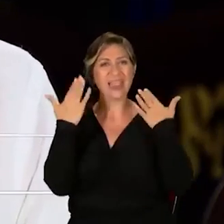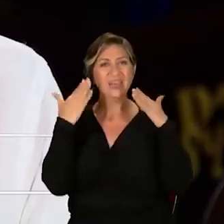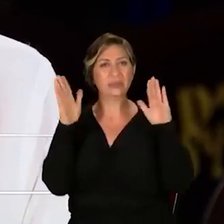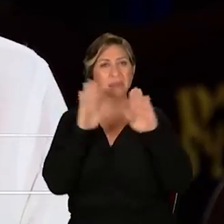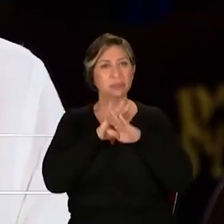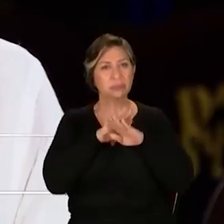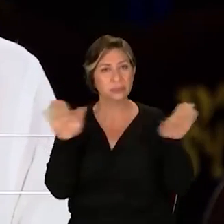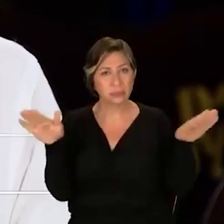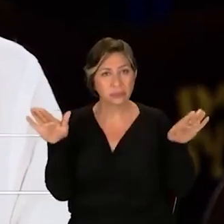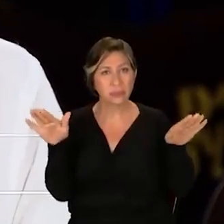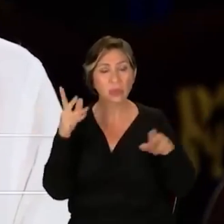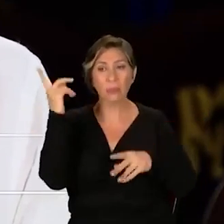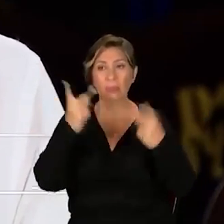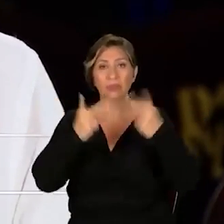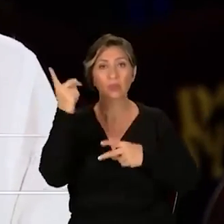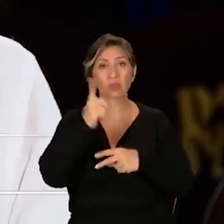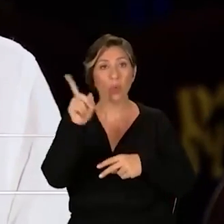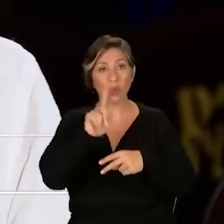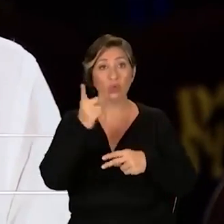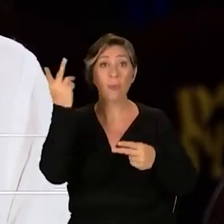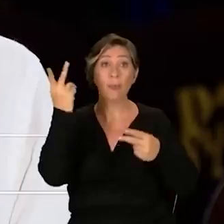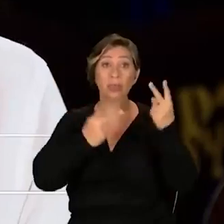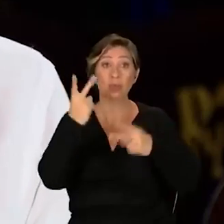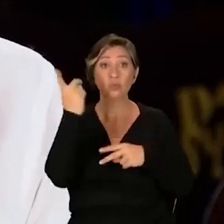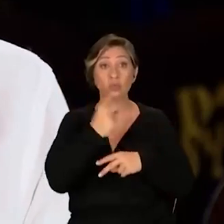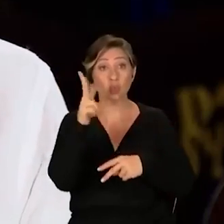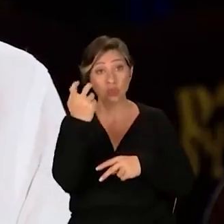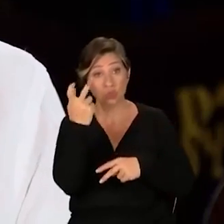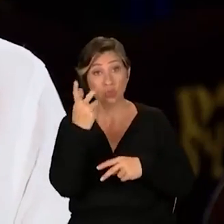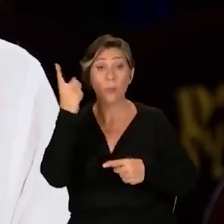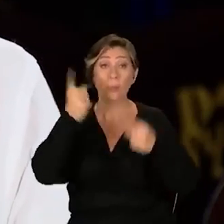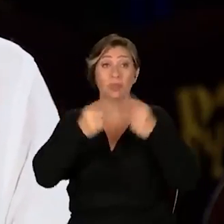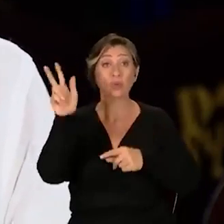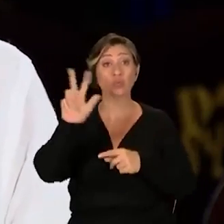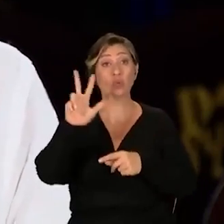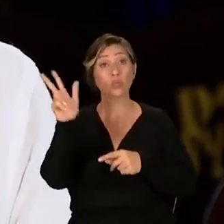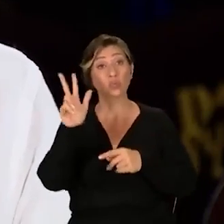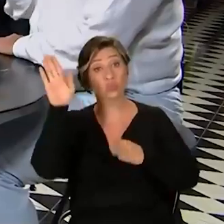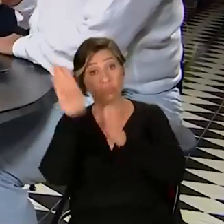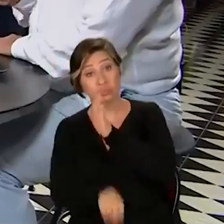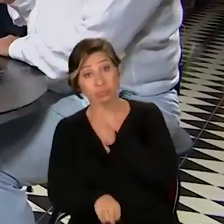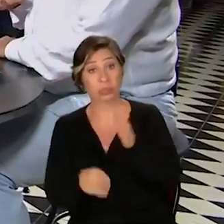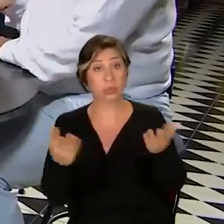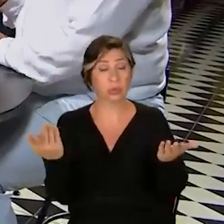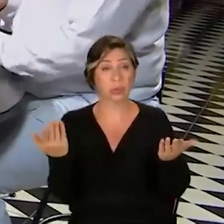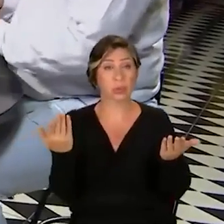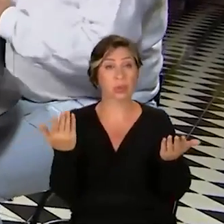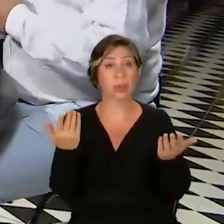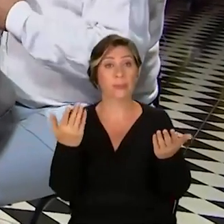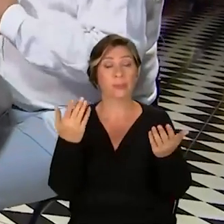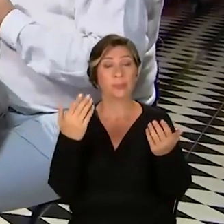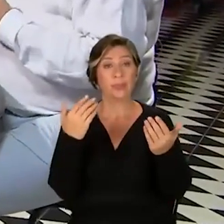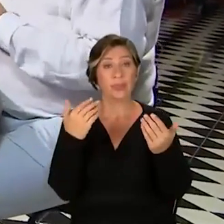durduğunda bazen %10 düşer, bazen %3 düşer, bazı hastalarda %30 düşer. Hani benim